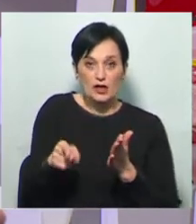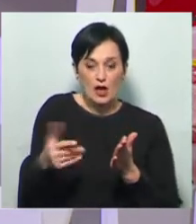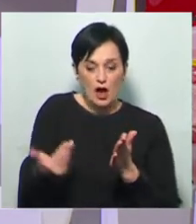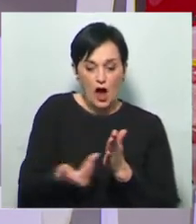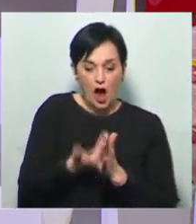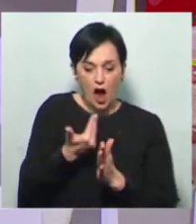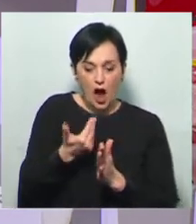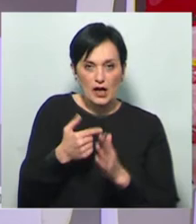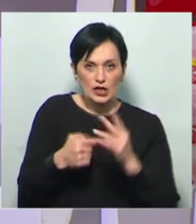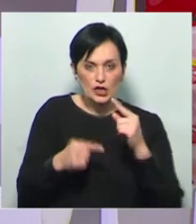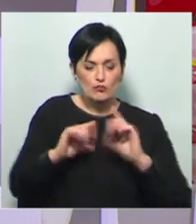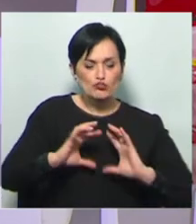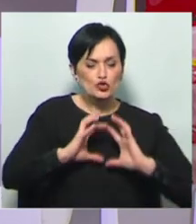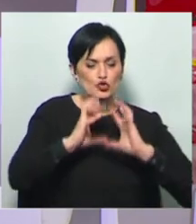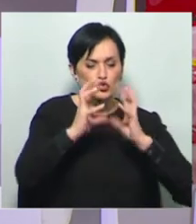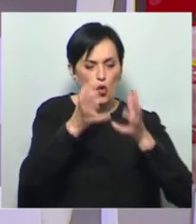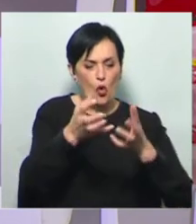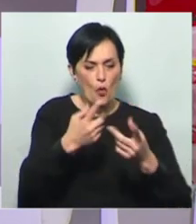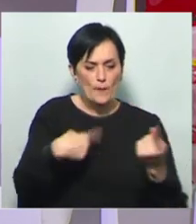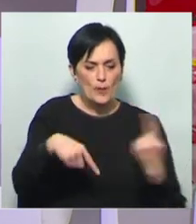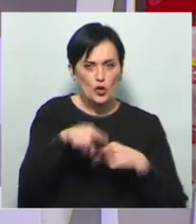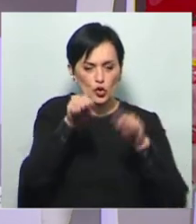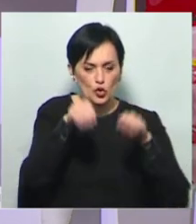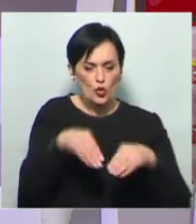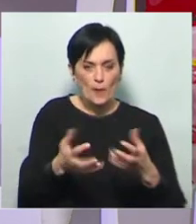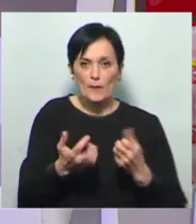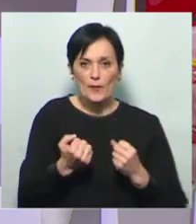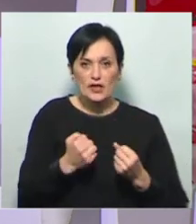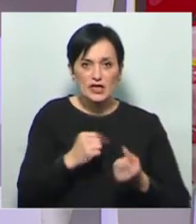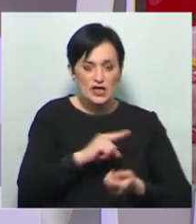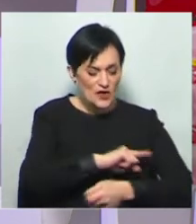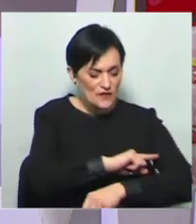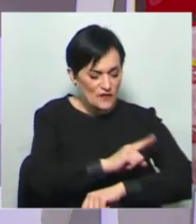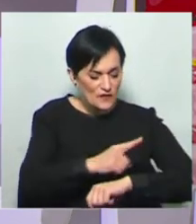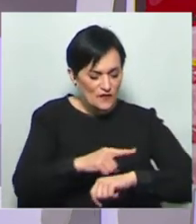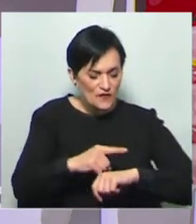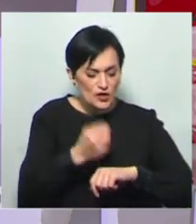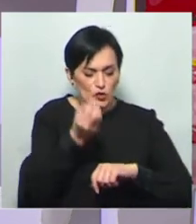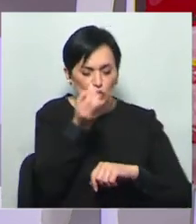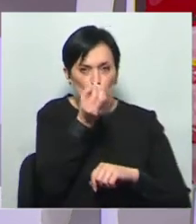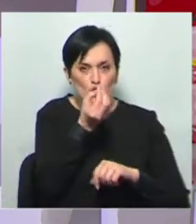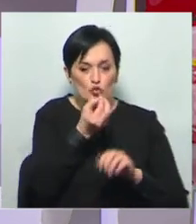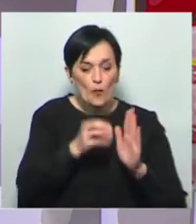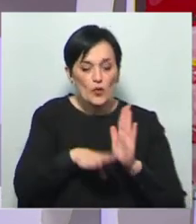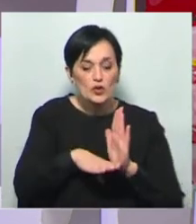შკალა მიიღეს მსოფლიოში ვენური